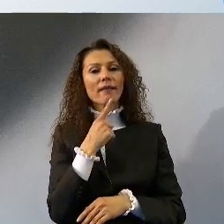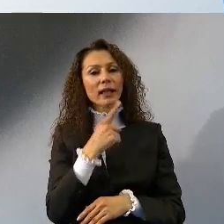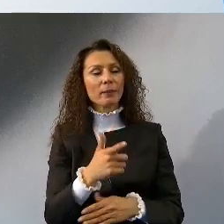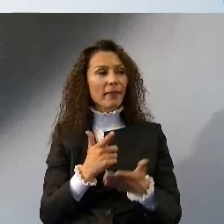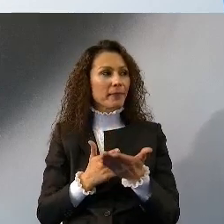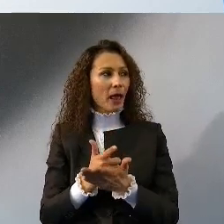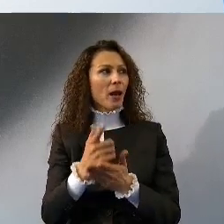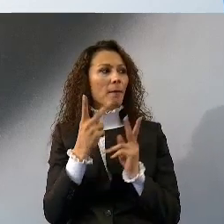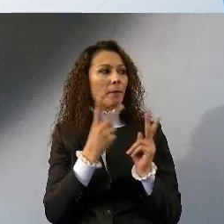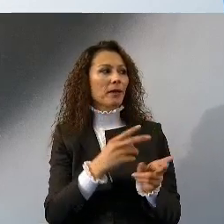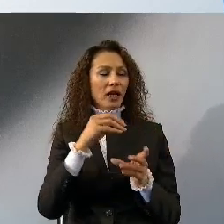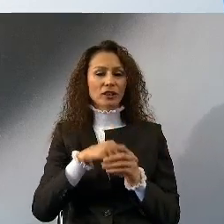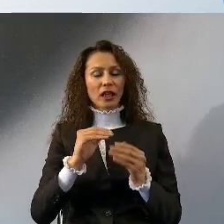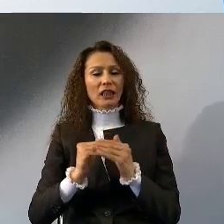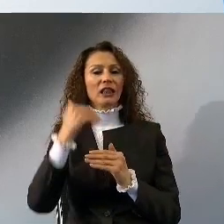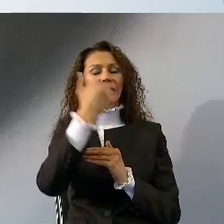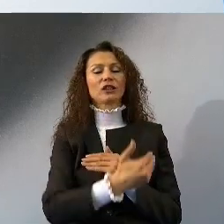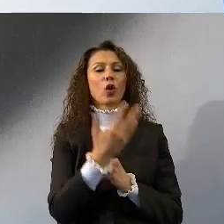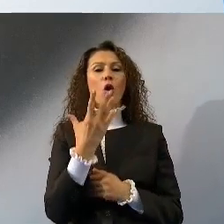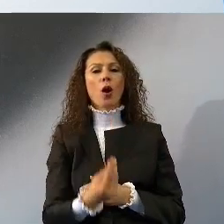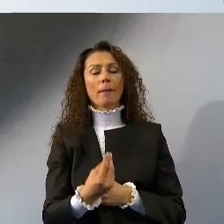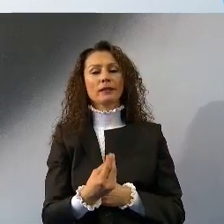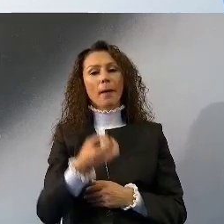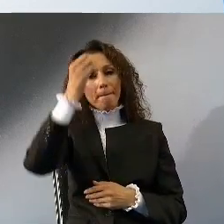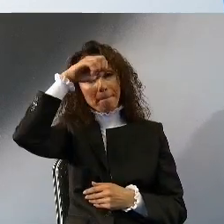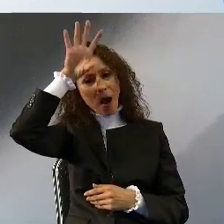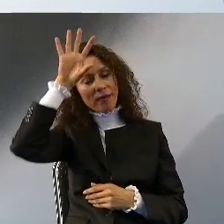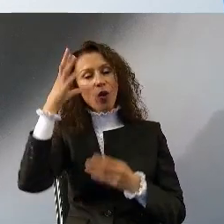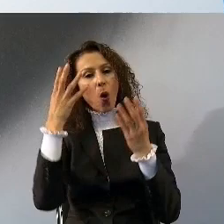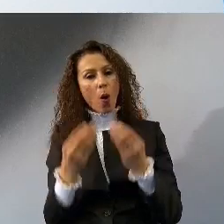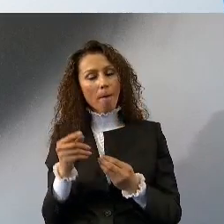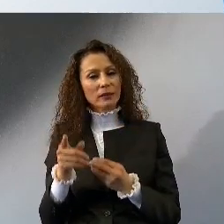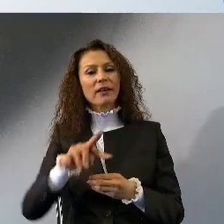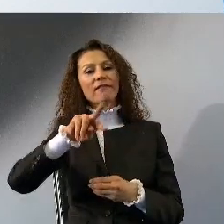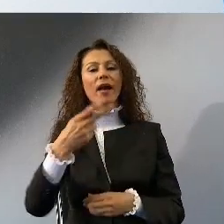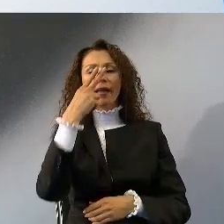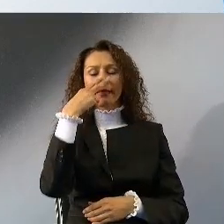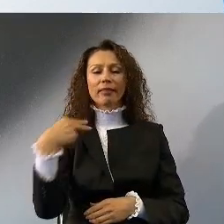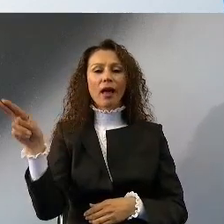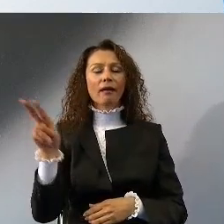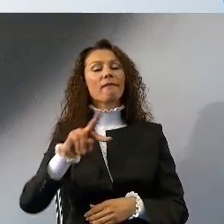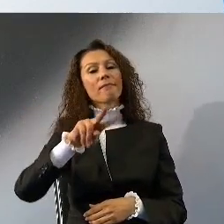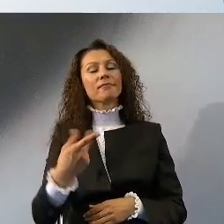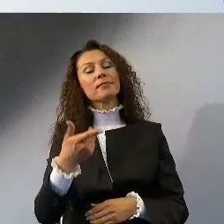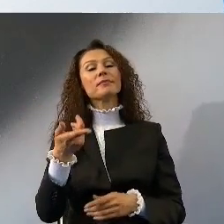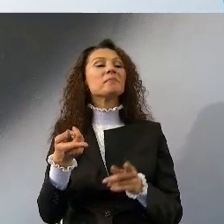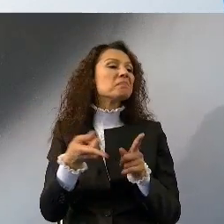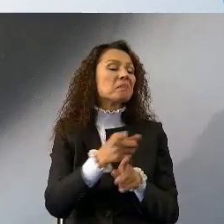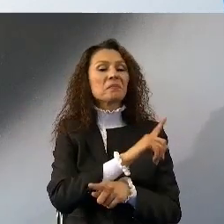tarım alanlarının tarımsal üretimin dışına çıkması, maden ocağı olması veya terk edilmesi veya diğer